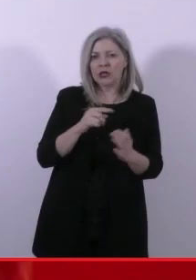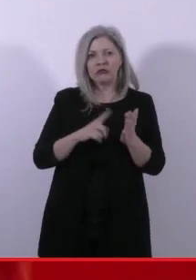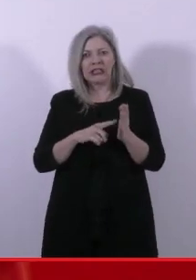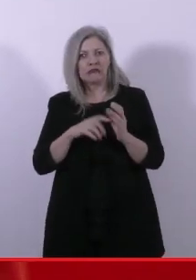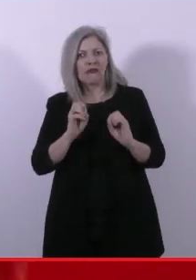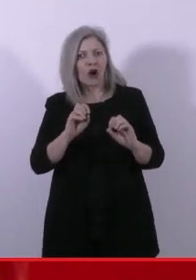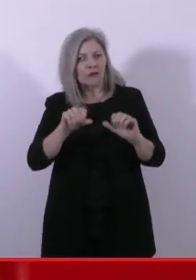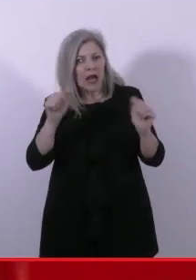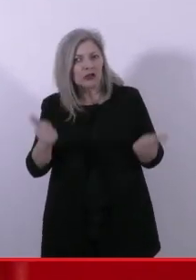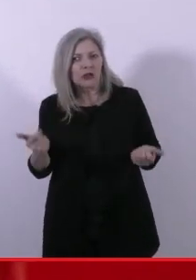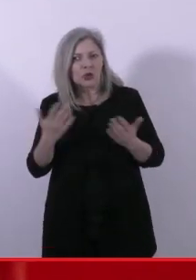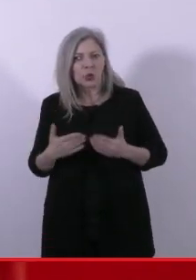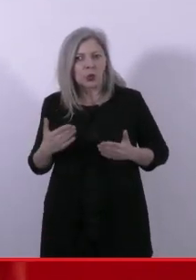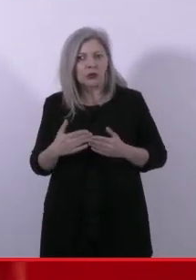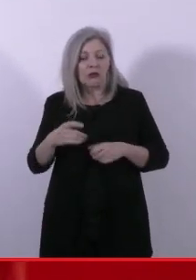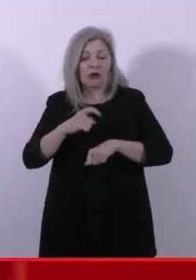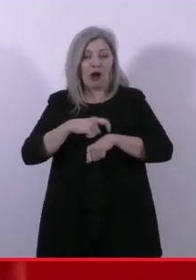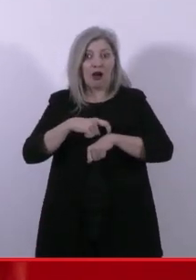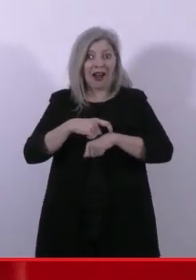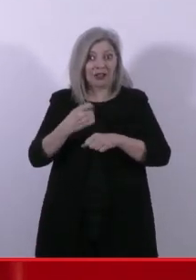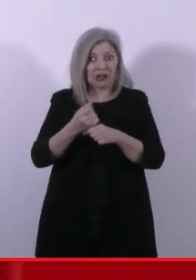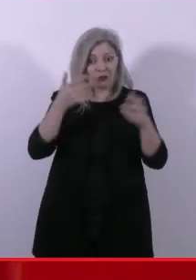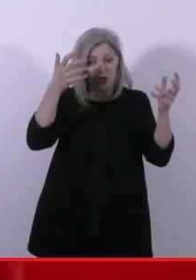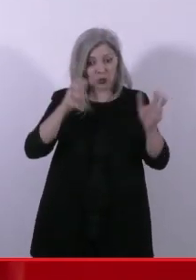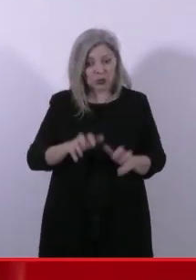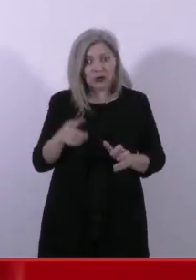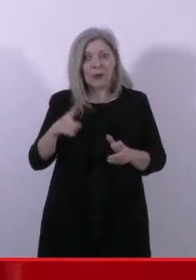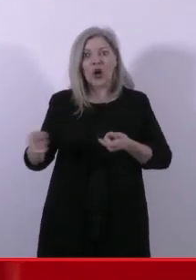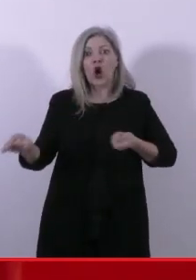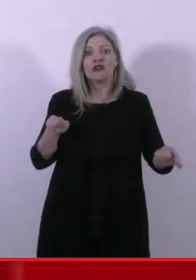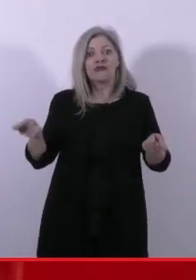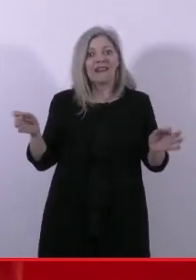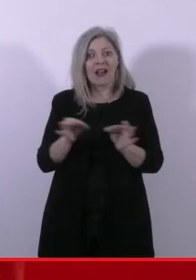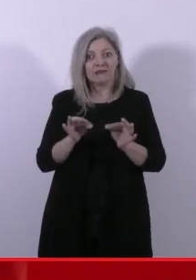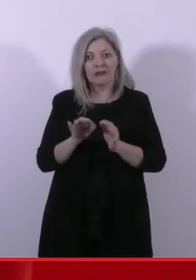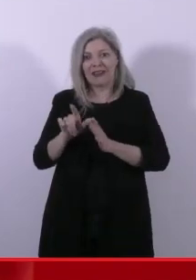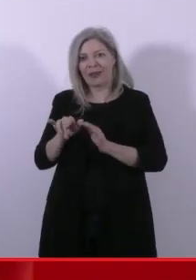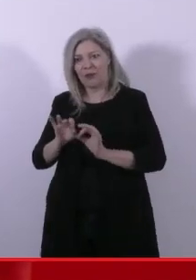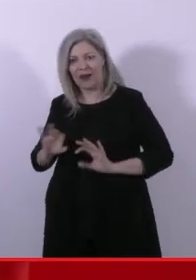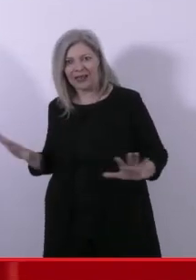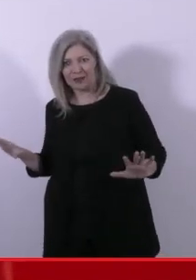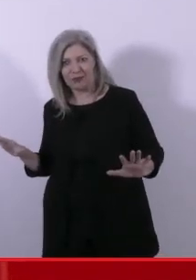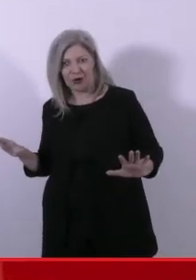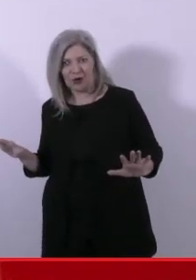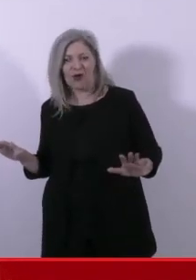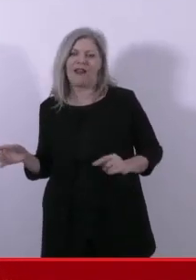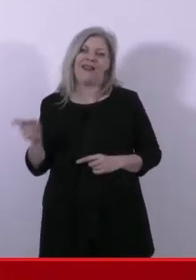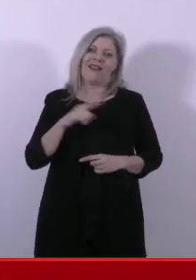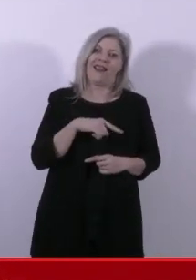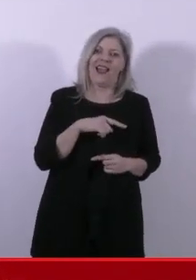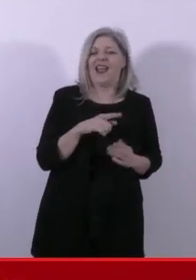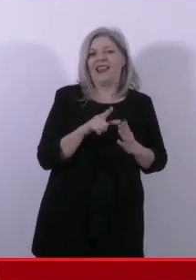studio, riduzione dell'orario di lavoro, conciliazione di tempo libero, dei tempi liberi di